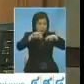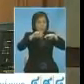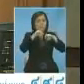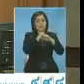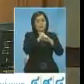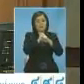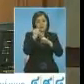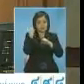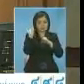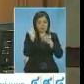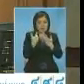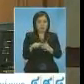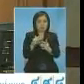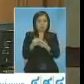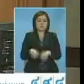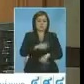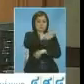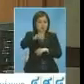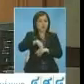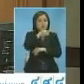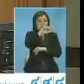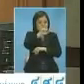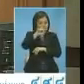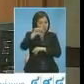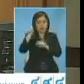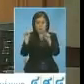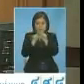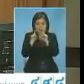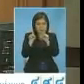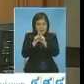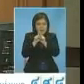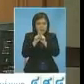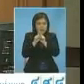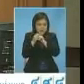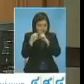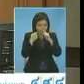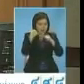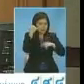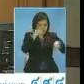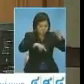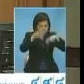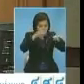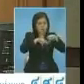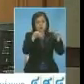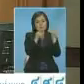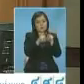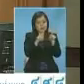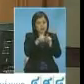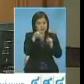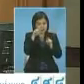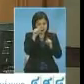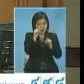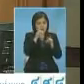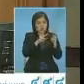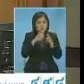ขณะที่ผู้แทนสภาผู้แทนราษฎรนั้นก็สามารถที่จะตรวจสอบได้เช่นเดียวกับงบประมาณปกติค่ะผ่าน